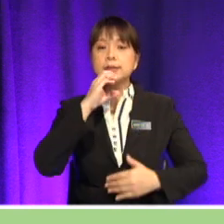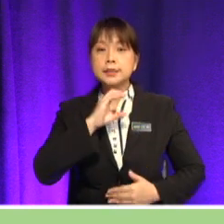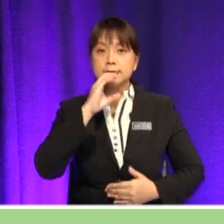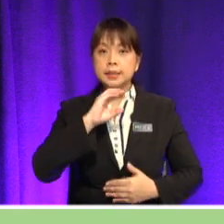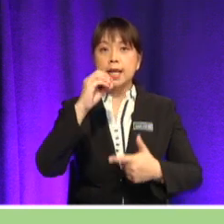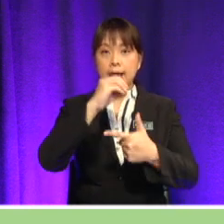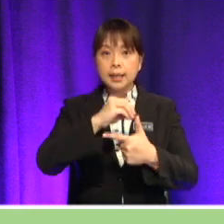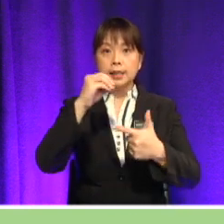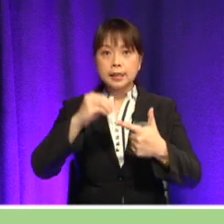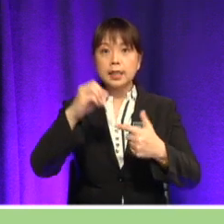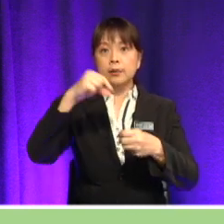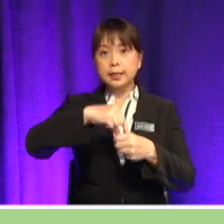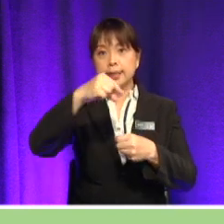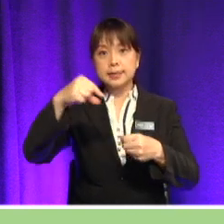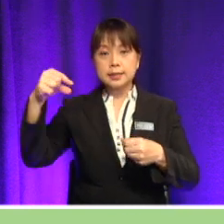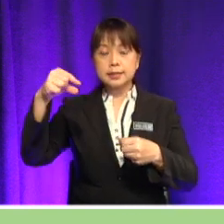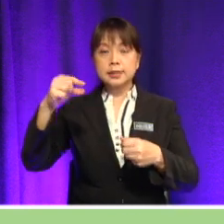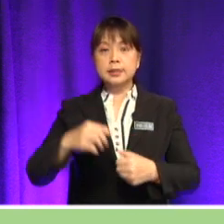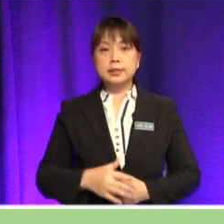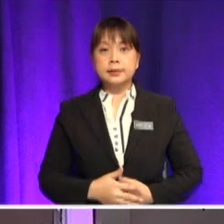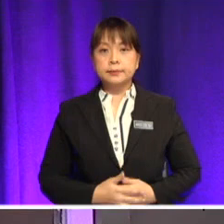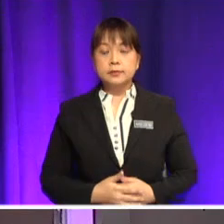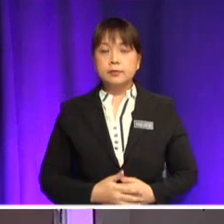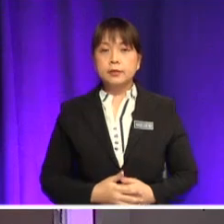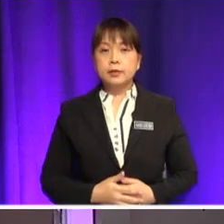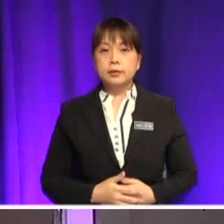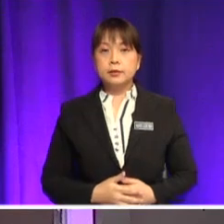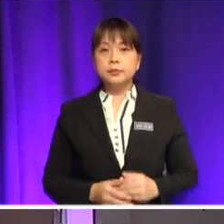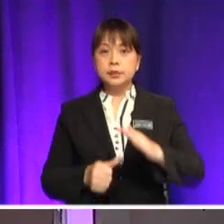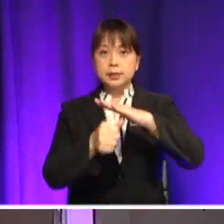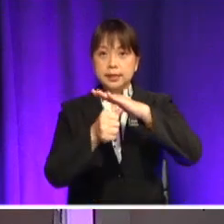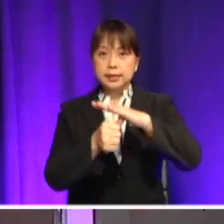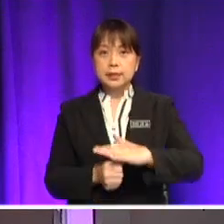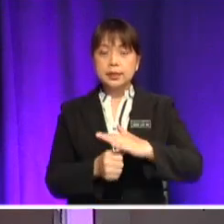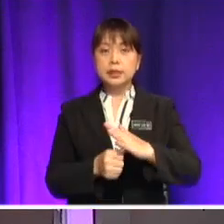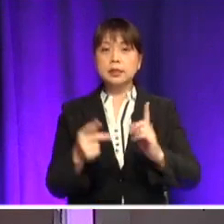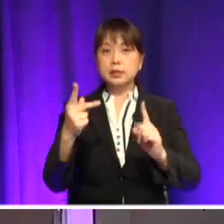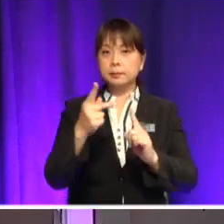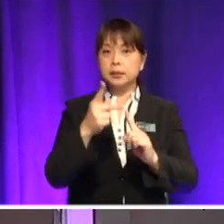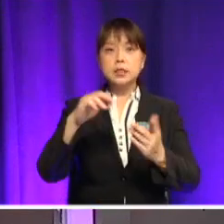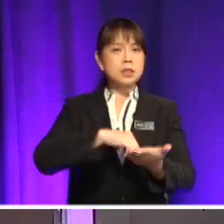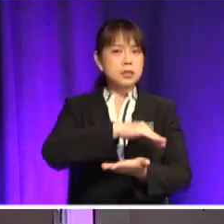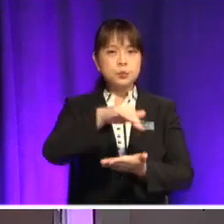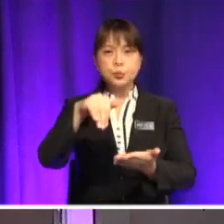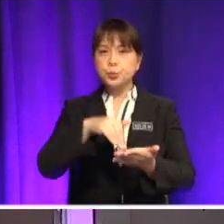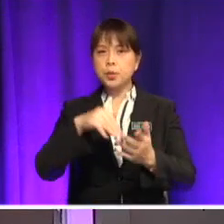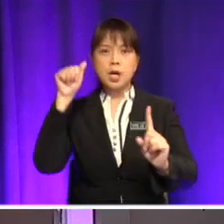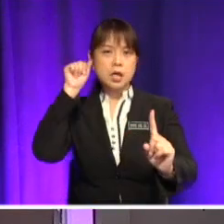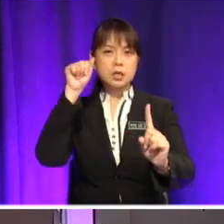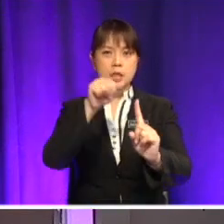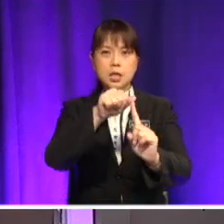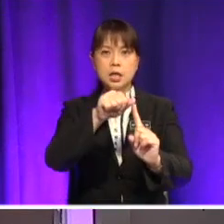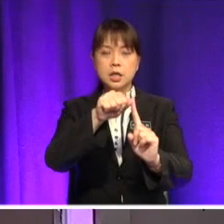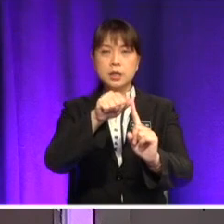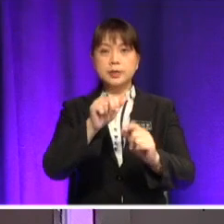bendalir tersebut dan ke semua arah masih ada tekanannya sama sama Oke